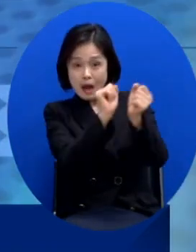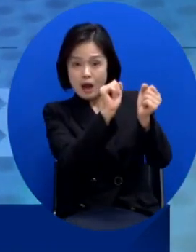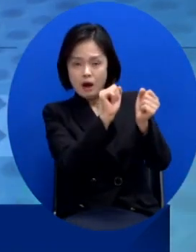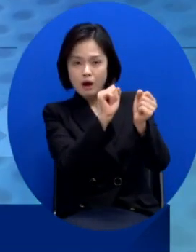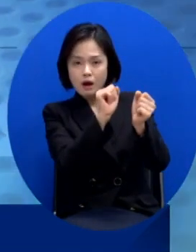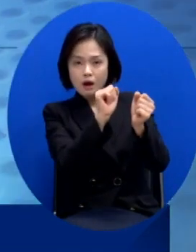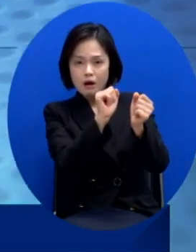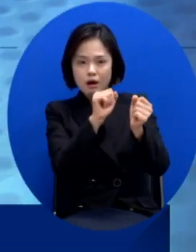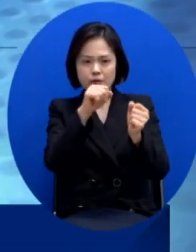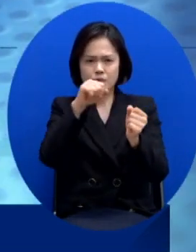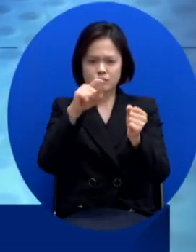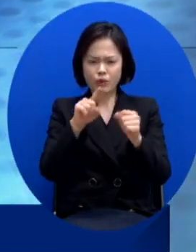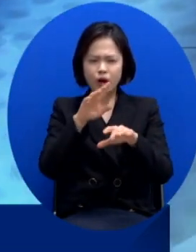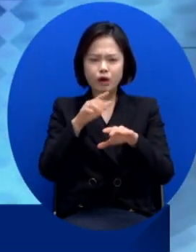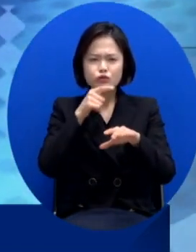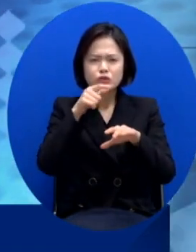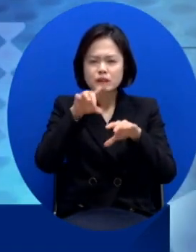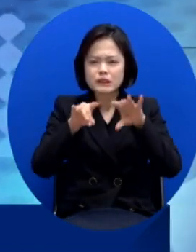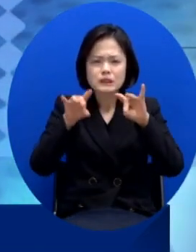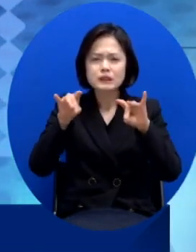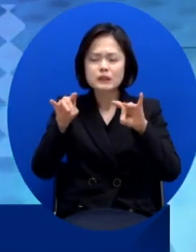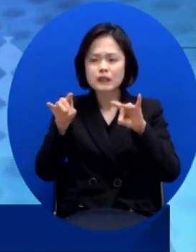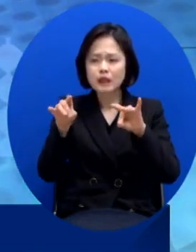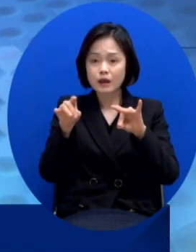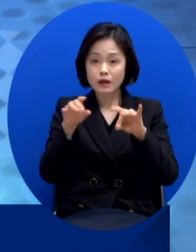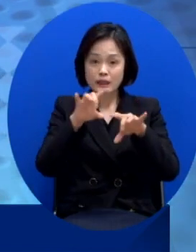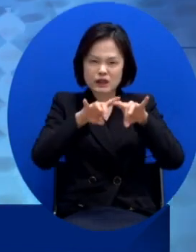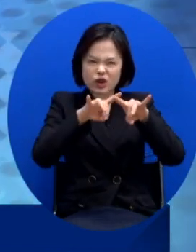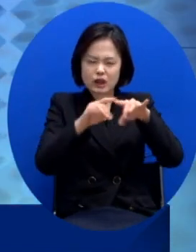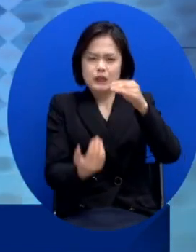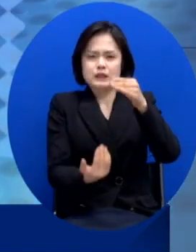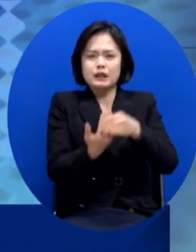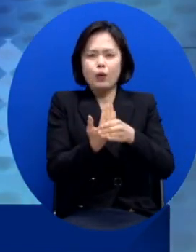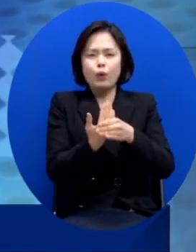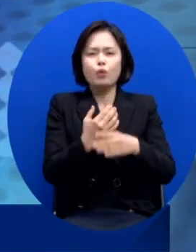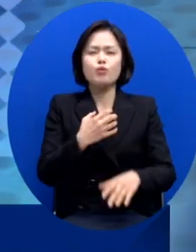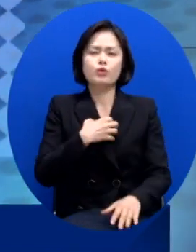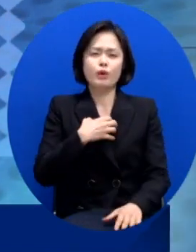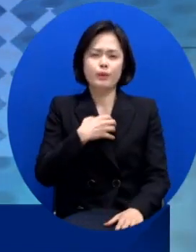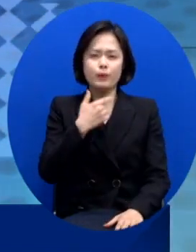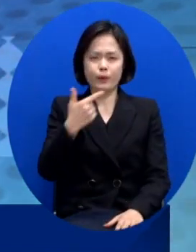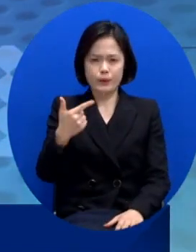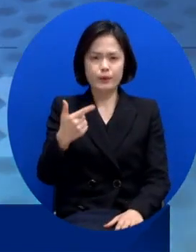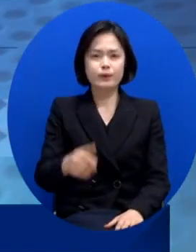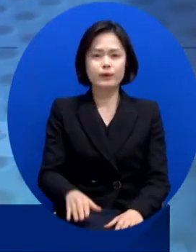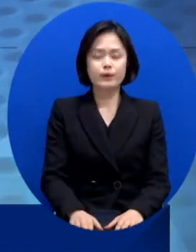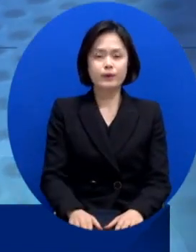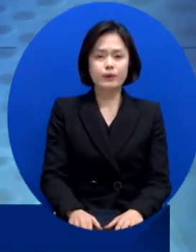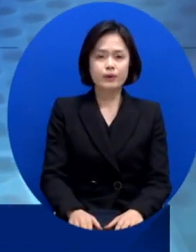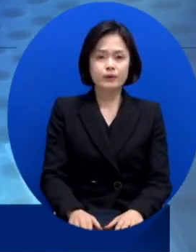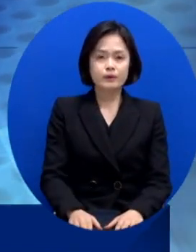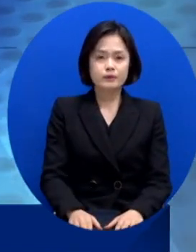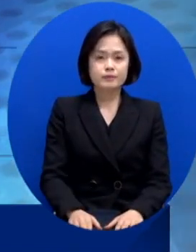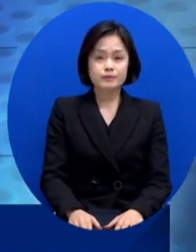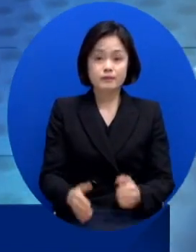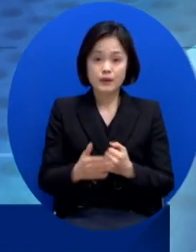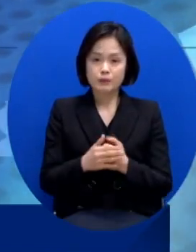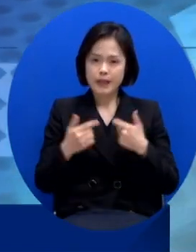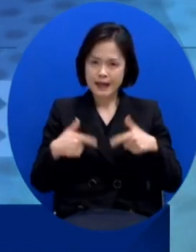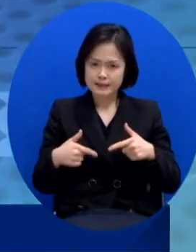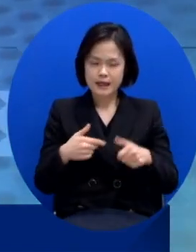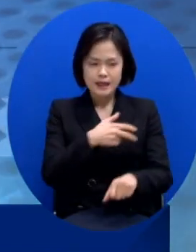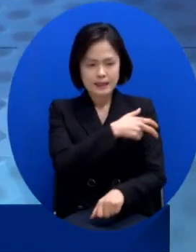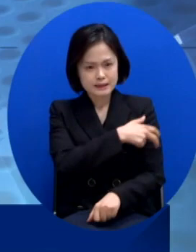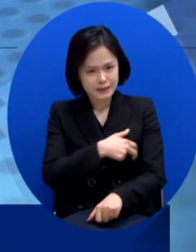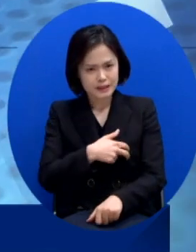습기 그러면은 누 전에 확률이 말하지 조금은 목사님들이 나 아니면 은 요즘 사람들은 지금 관리하시는 분들이